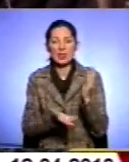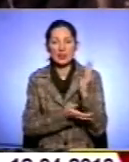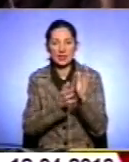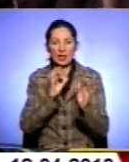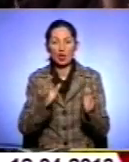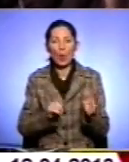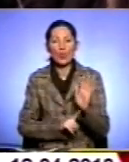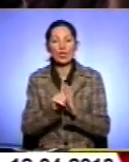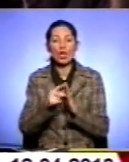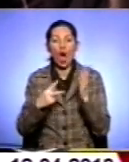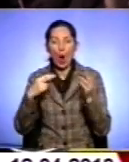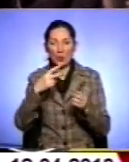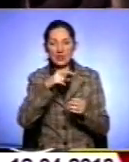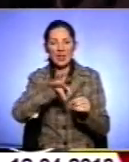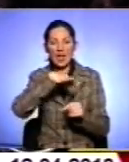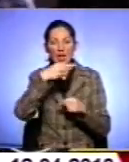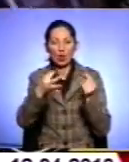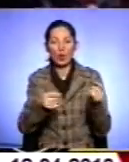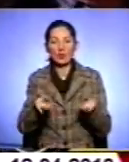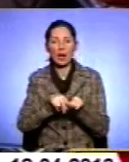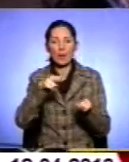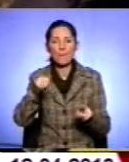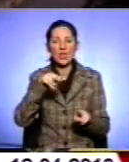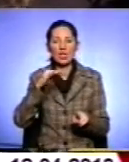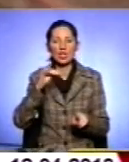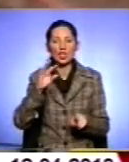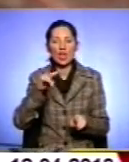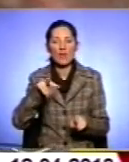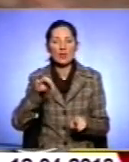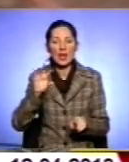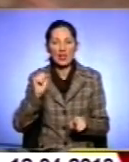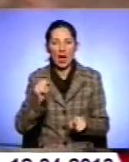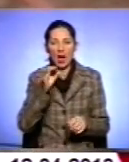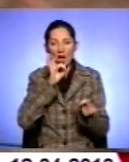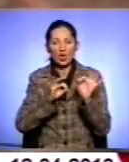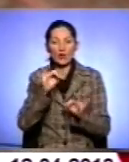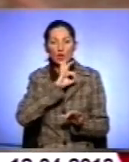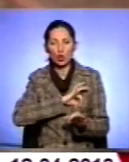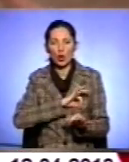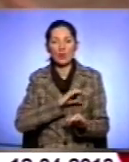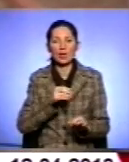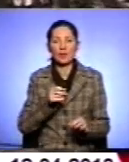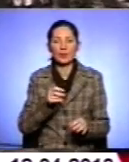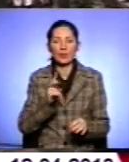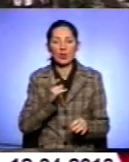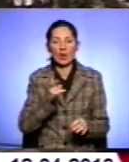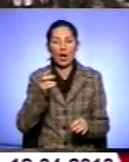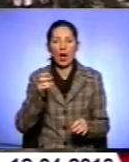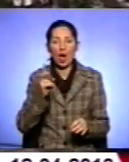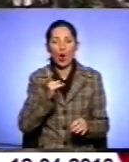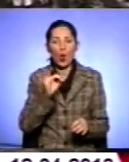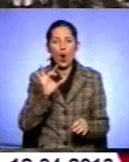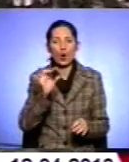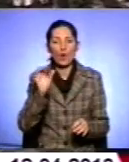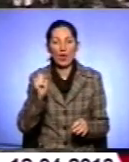та підживлення. Фахівці радять використовувати азотні добрива, аміачну селітру, коров'як, курячий послід. Провести обрізку